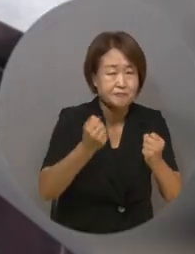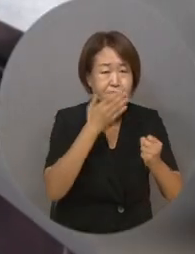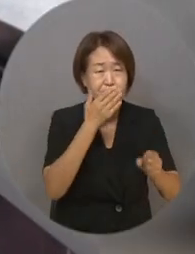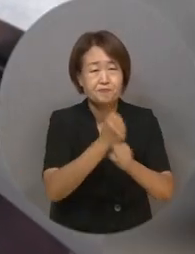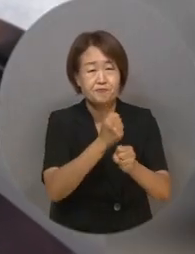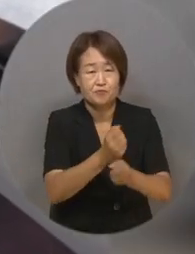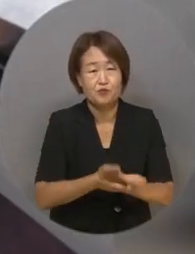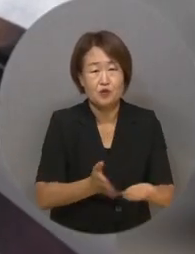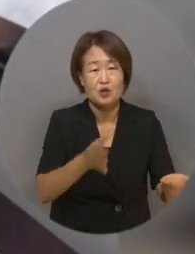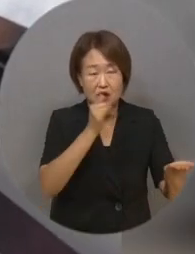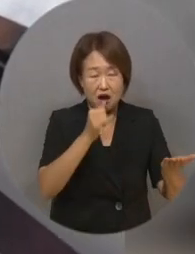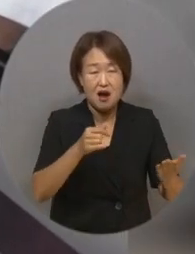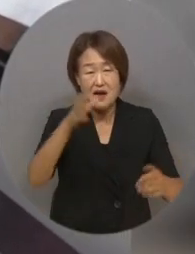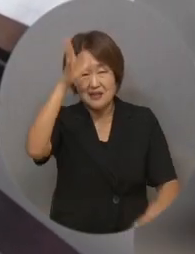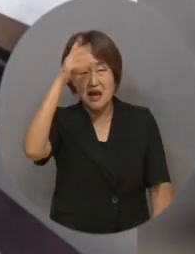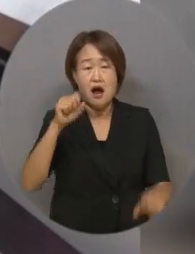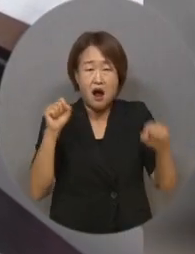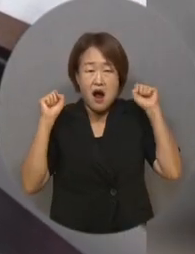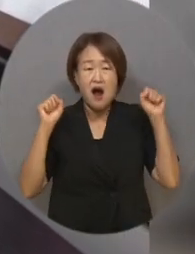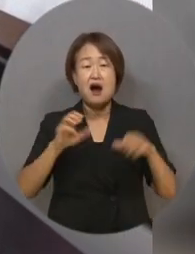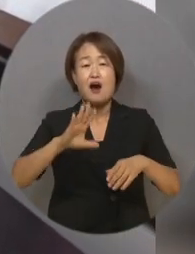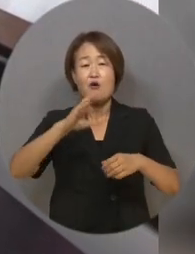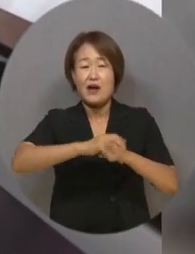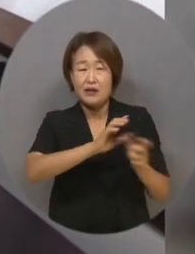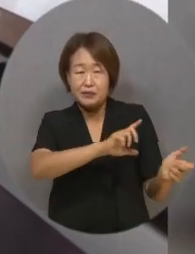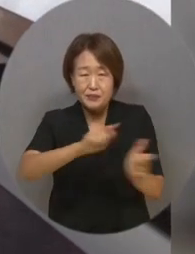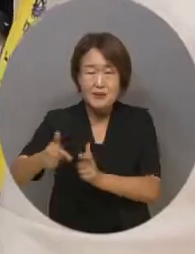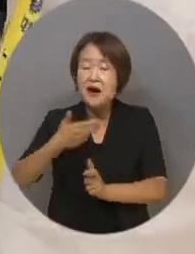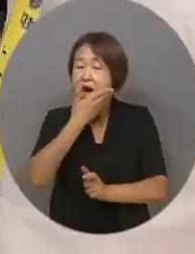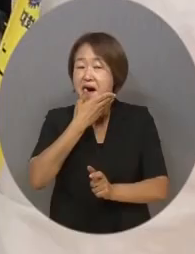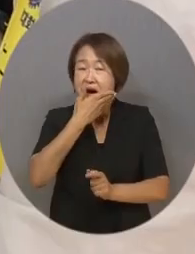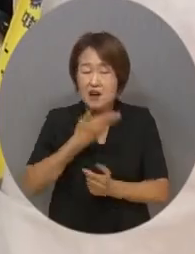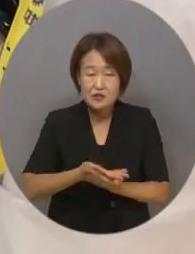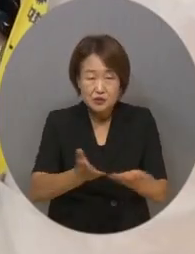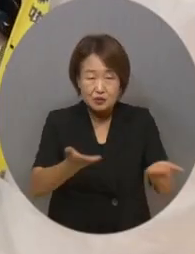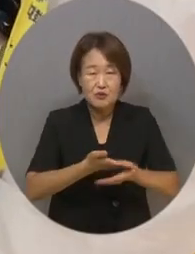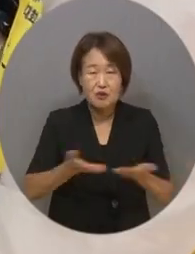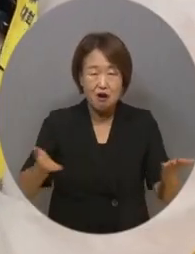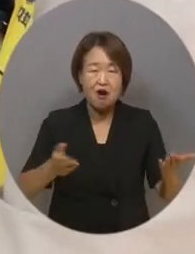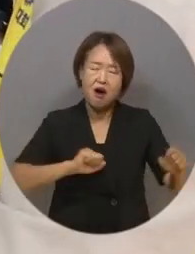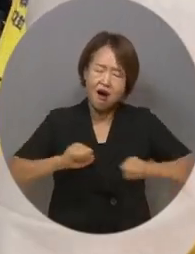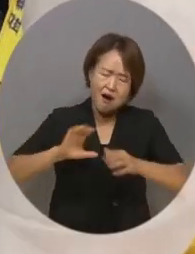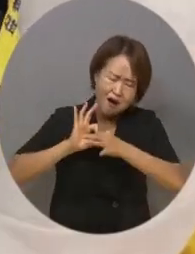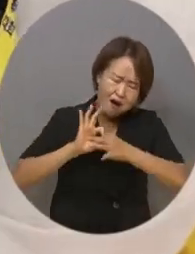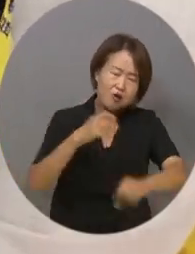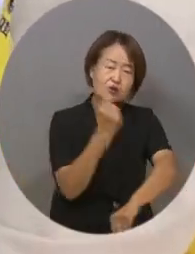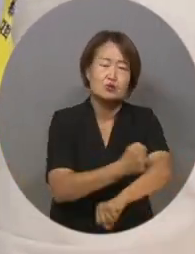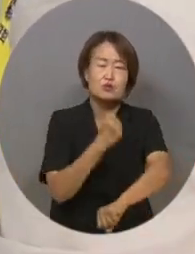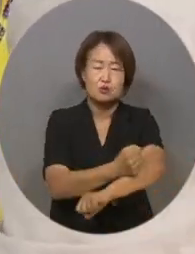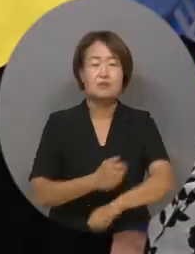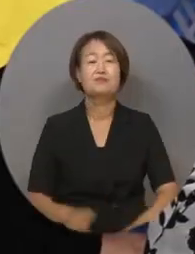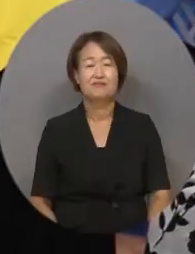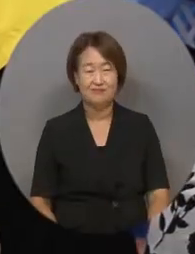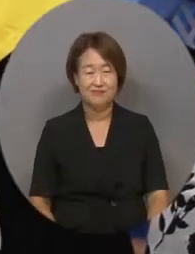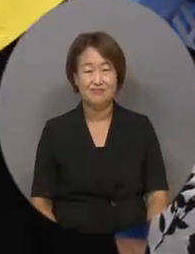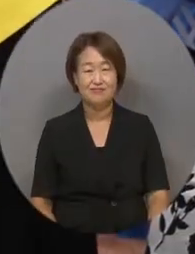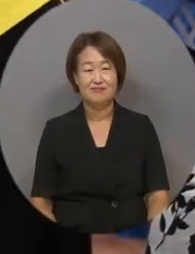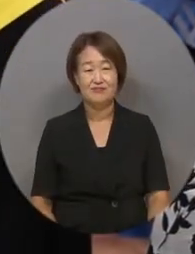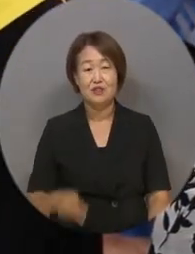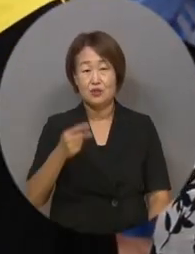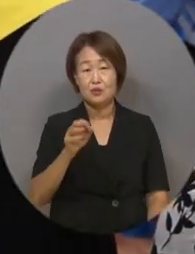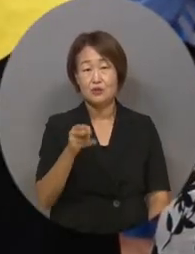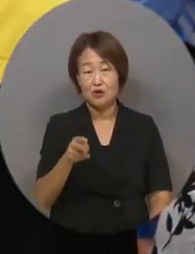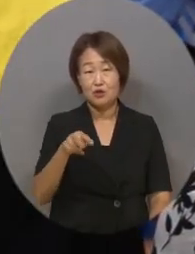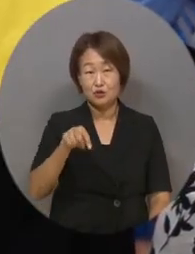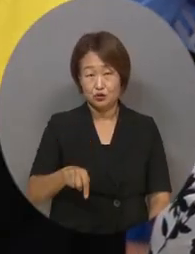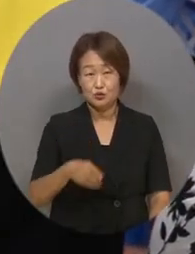삼복에는 삼계탕과 과일로 구성한 건강식을 제공하는 등 다양한 복지활동을 하고 있습니다. 동여서